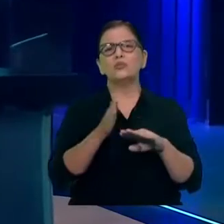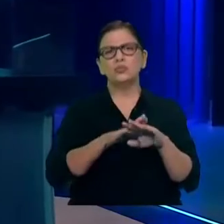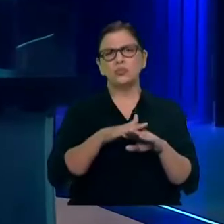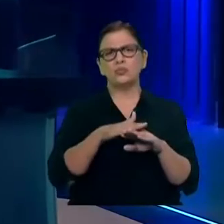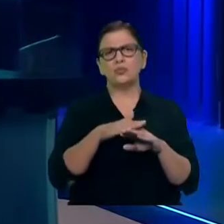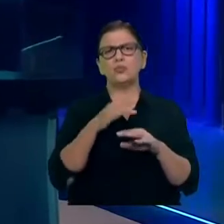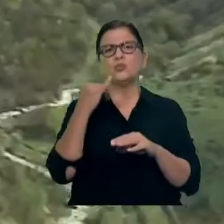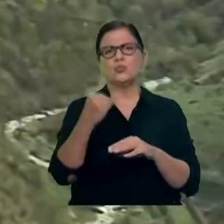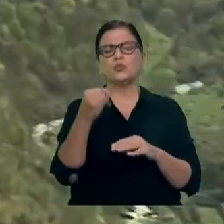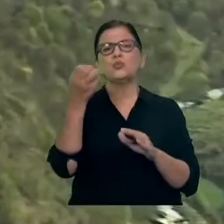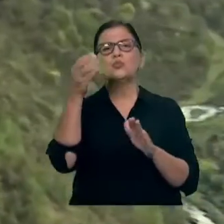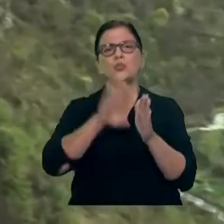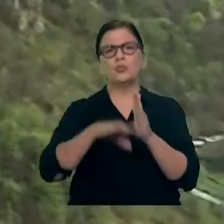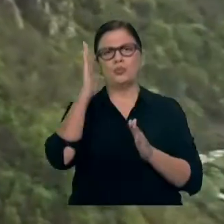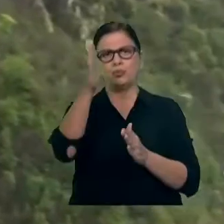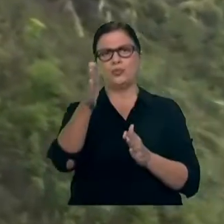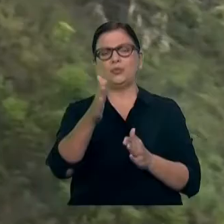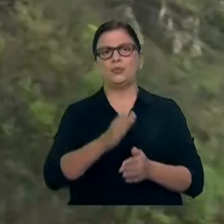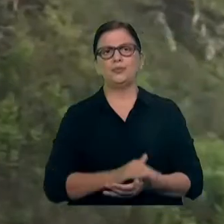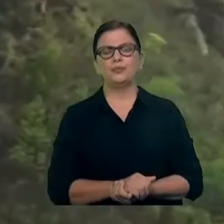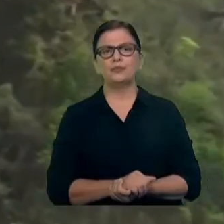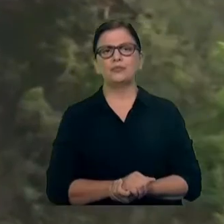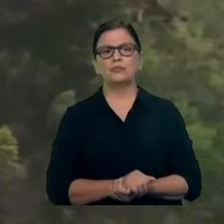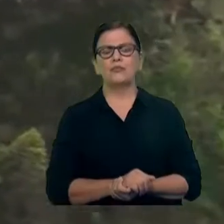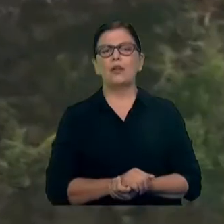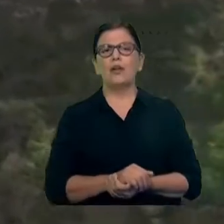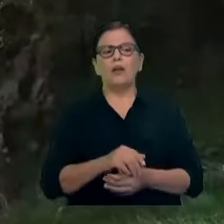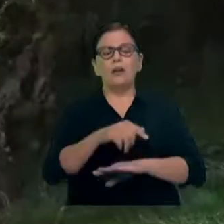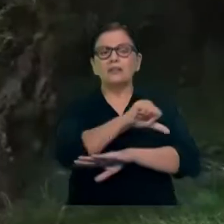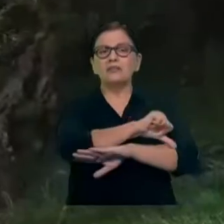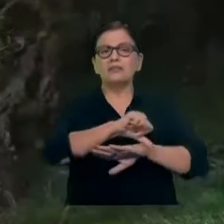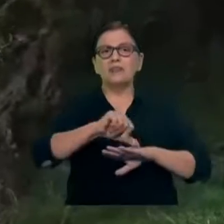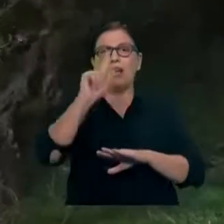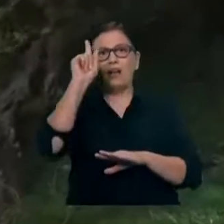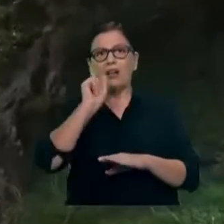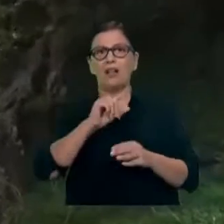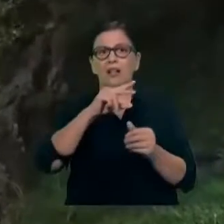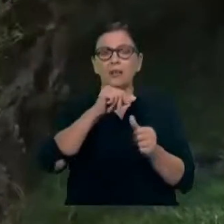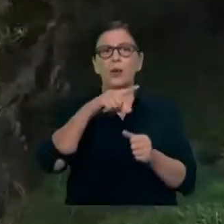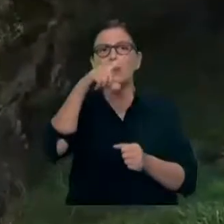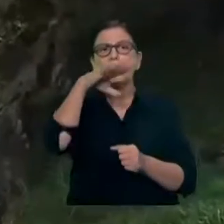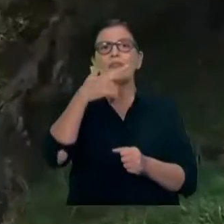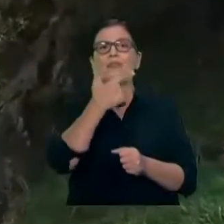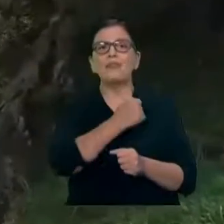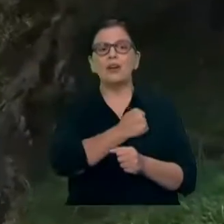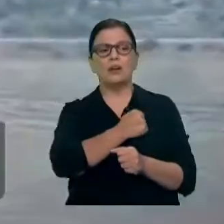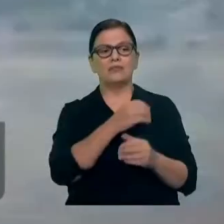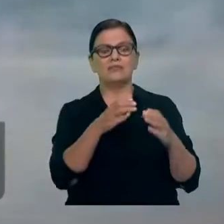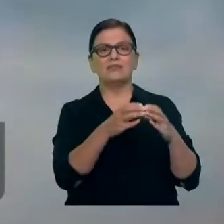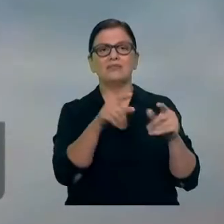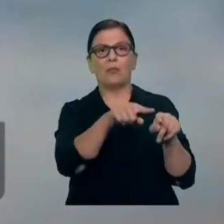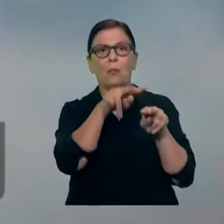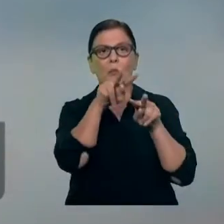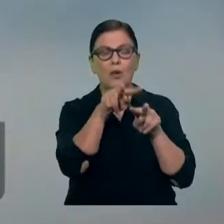olacaqlar. Mütəmadi olaraq sərhəddə və Rusiya sülh məramlılarının müvəqqəti yerləşdirildiyi Azərbaycan